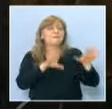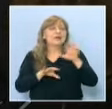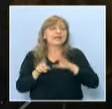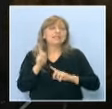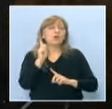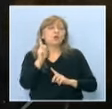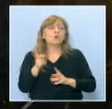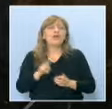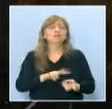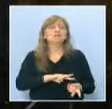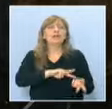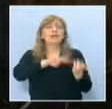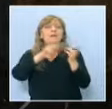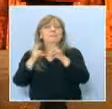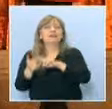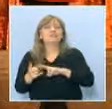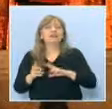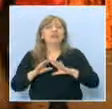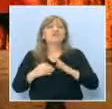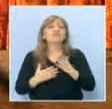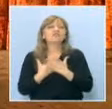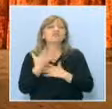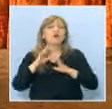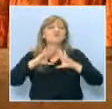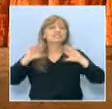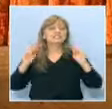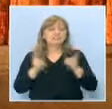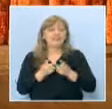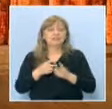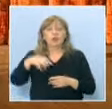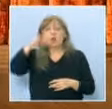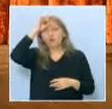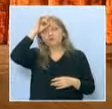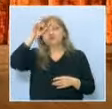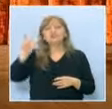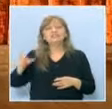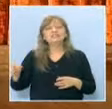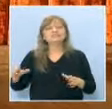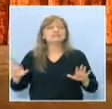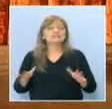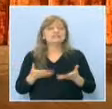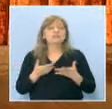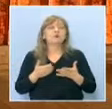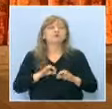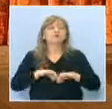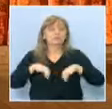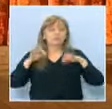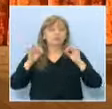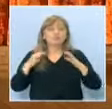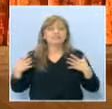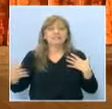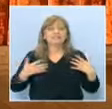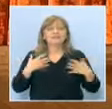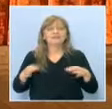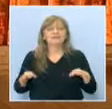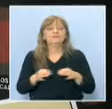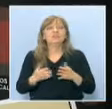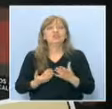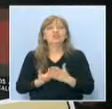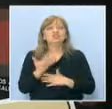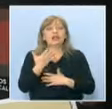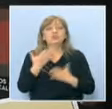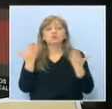те прехвърля в цял нов свят. Учениците започват подготовка за театралния фестивал още с началото на учебната